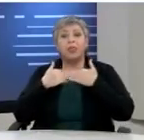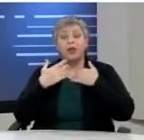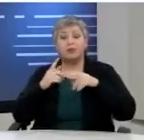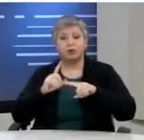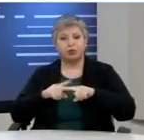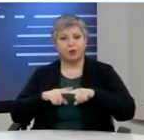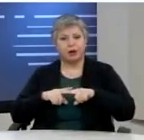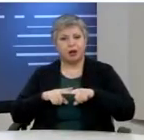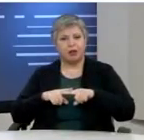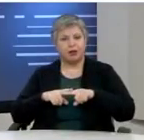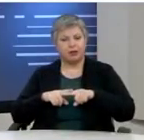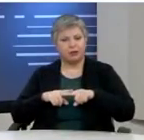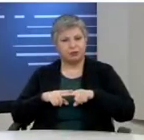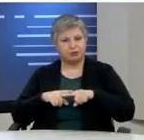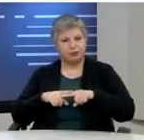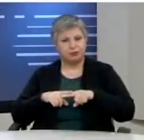Ωστόσο,